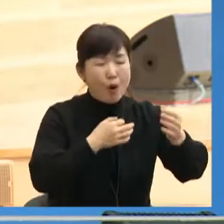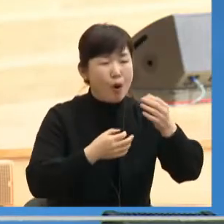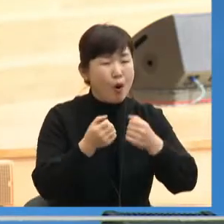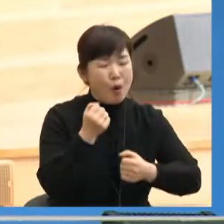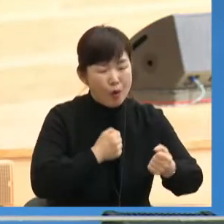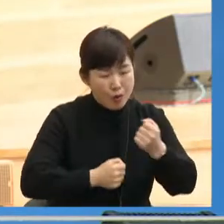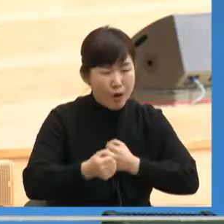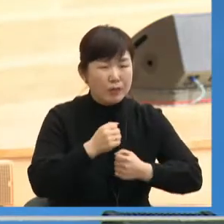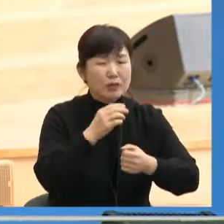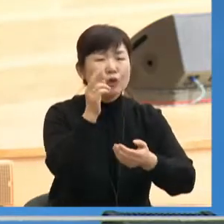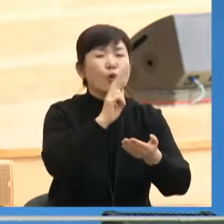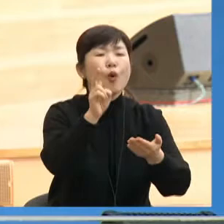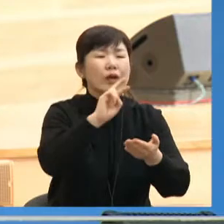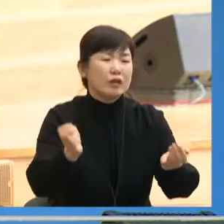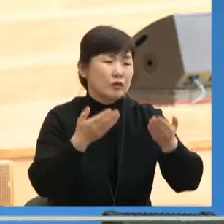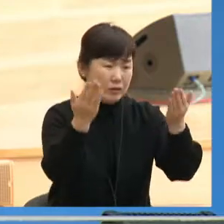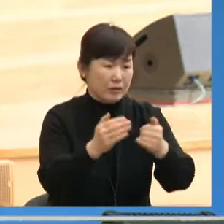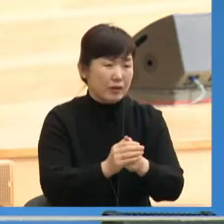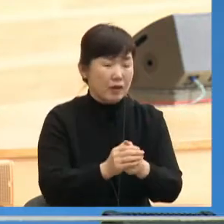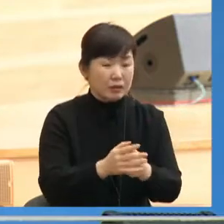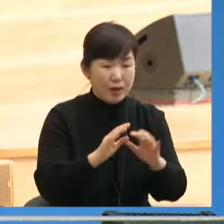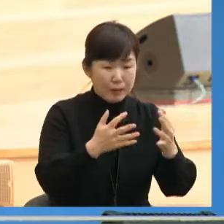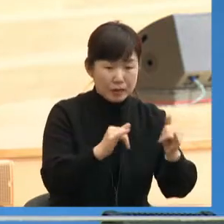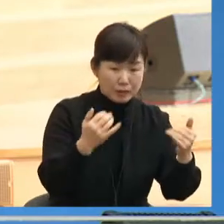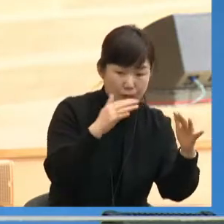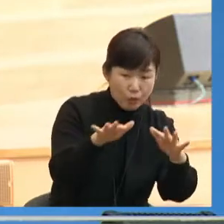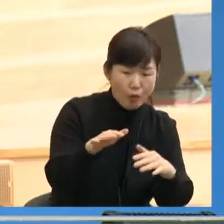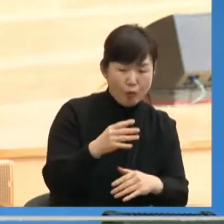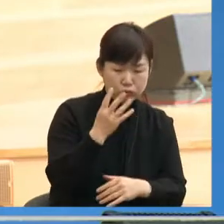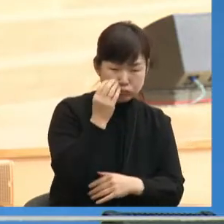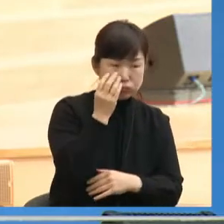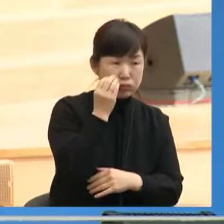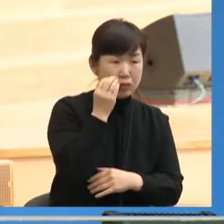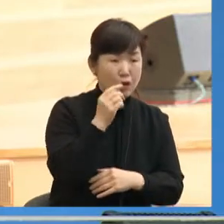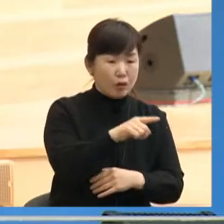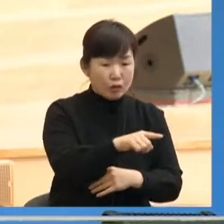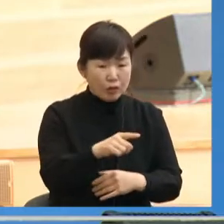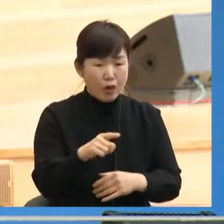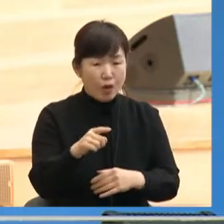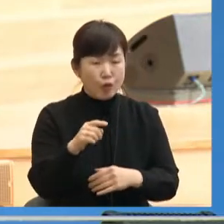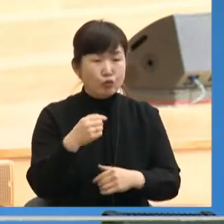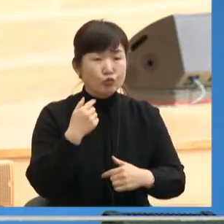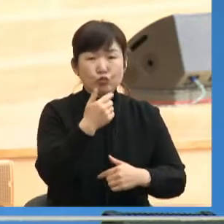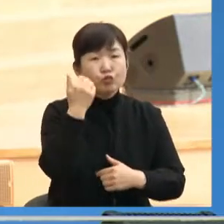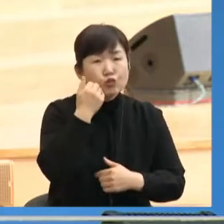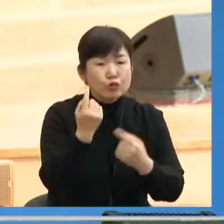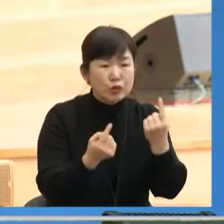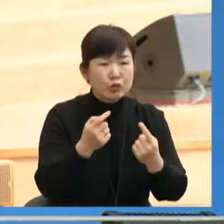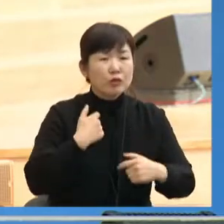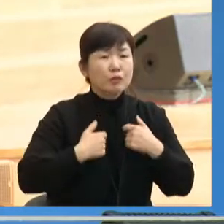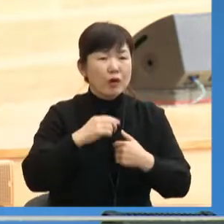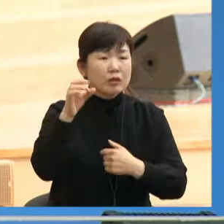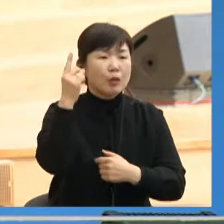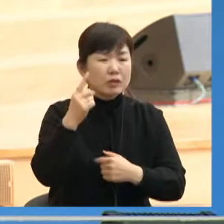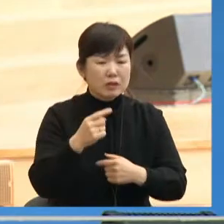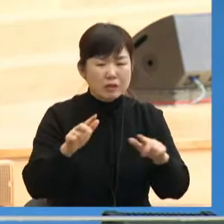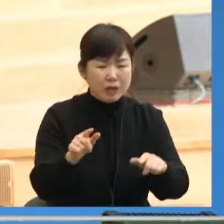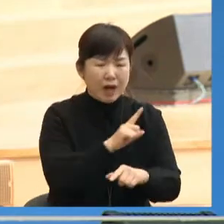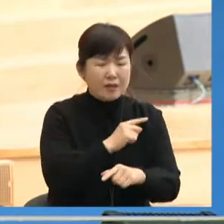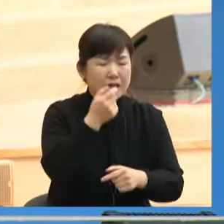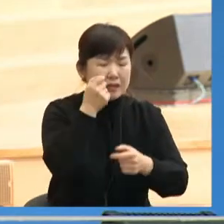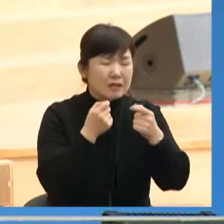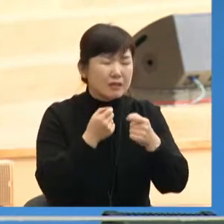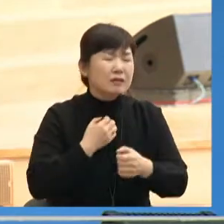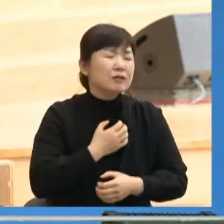들었던 백성들이 의아해한 거죠. 기뻐해야 될, 누구보다 기뻐해야 될 다윗이 슬퍼하고 있기 때문입니다. 그